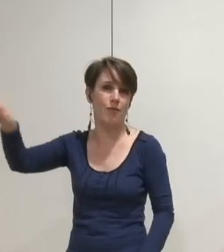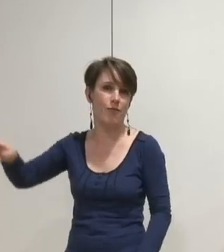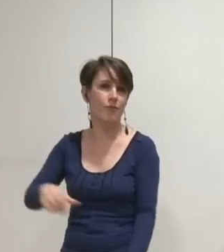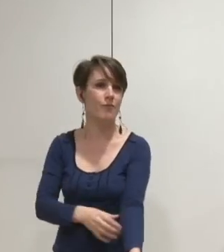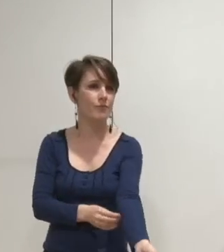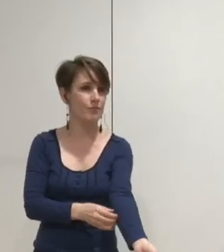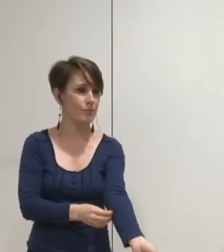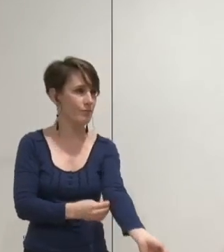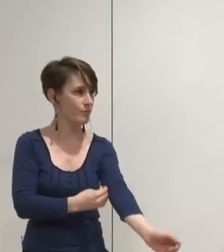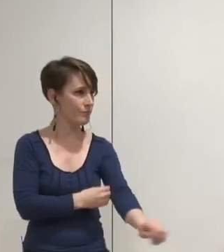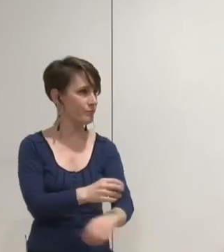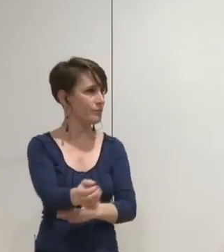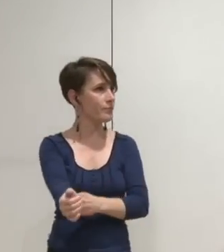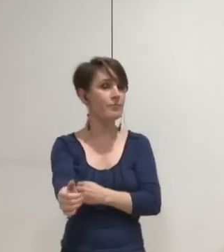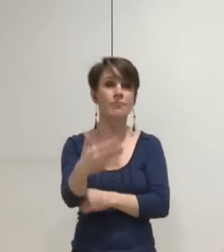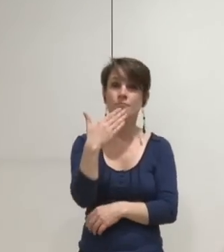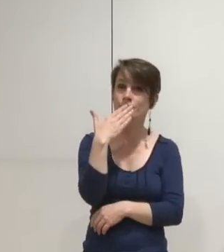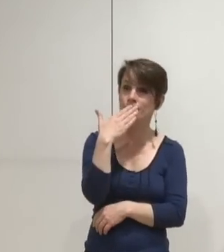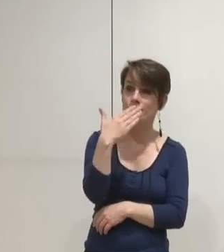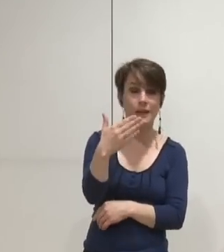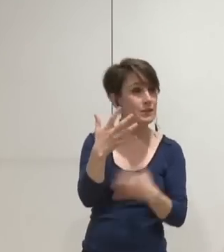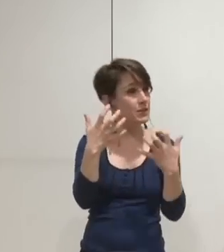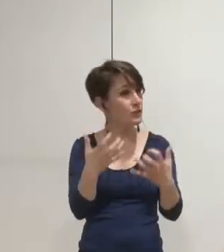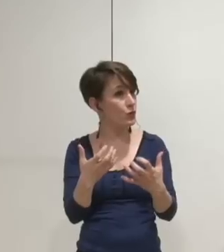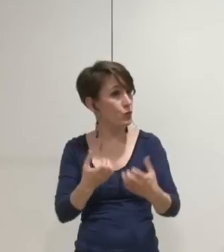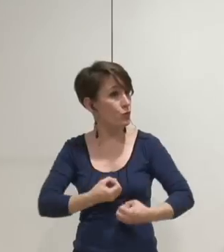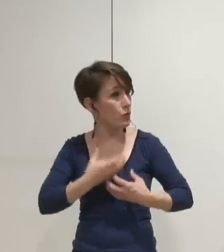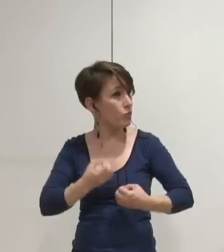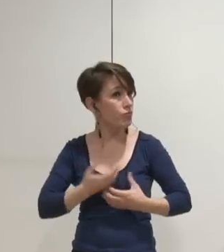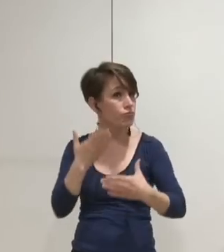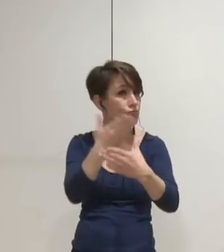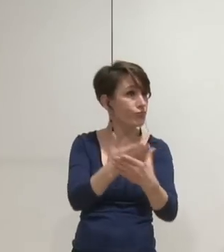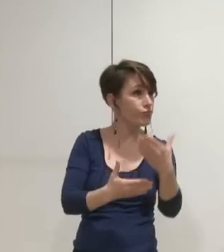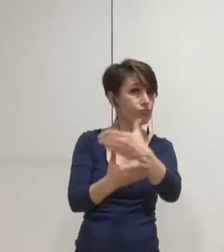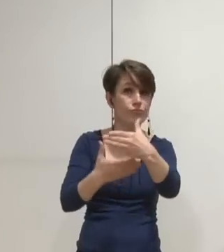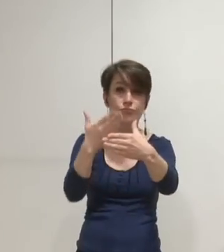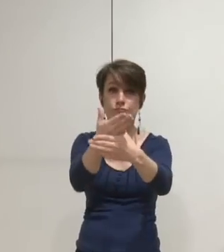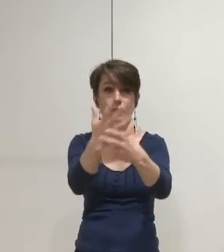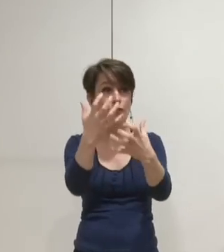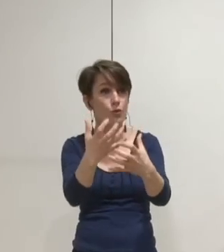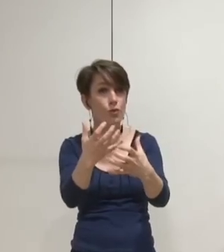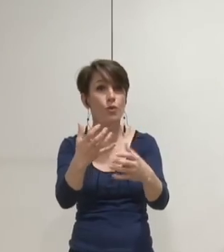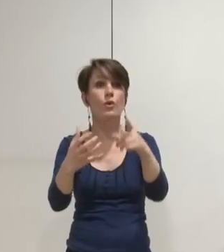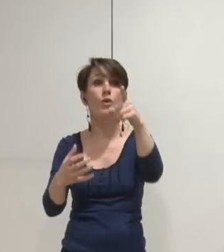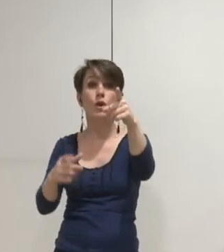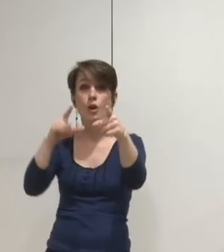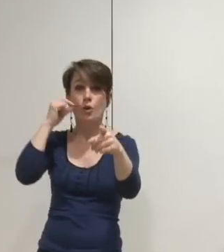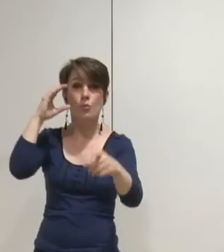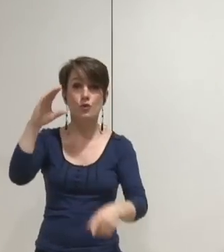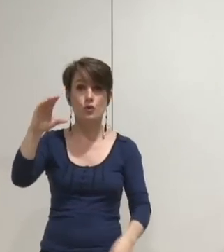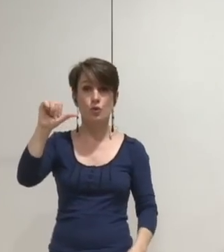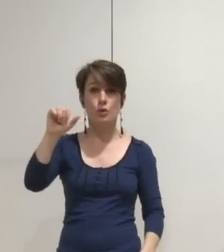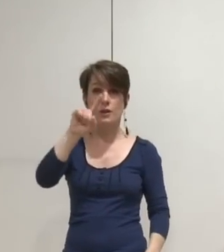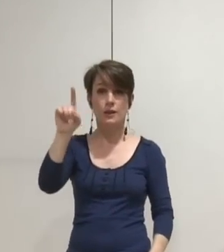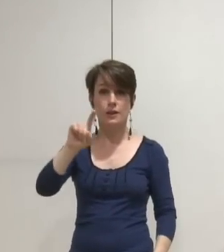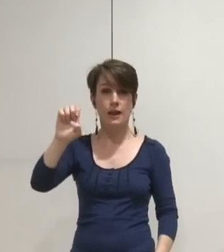merci il y a-t-il des prises de parole sur ce sujet cette délibération monsieur cas oui